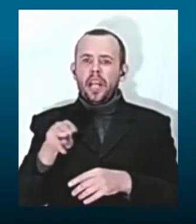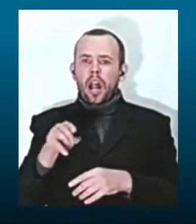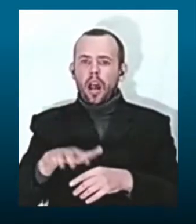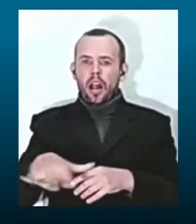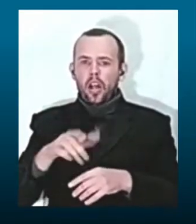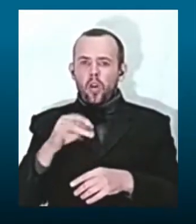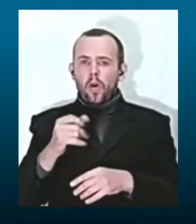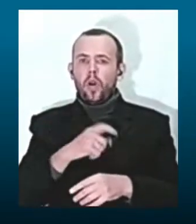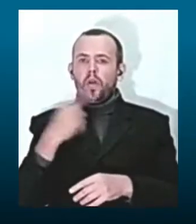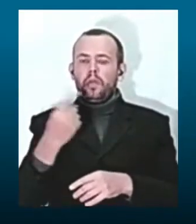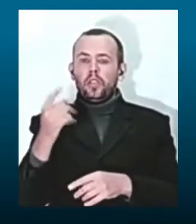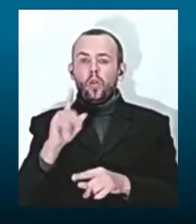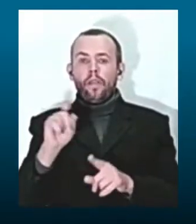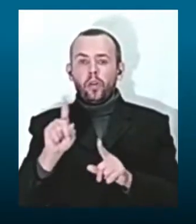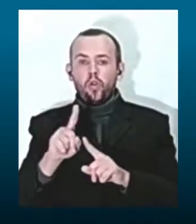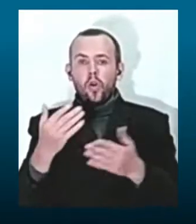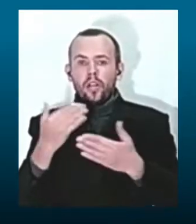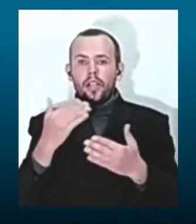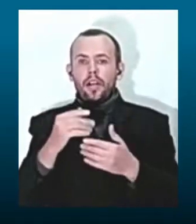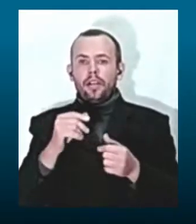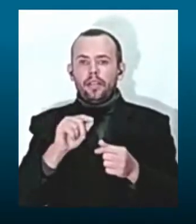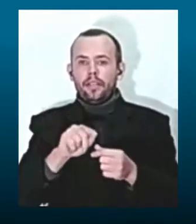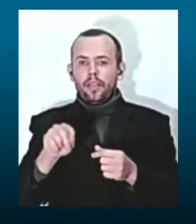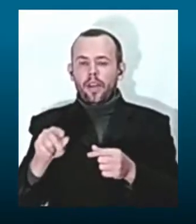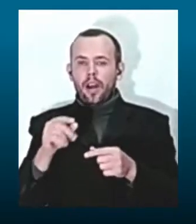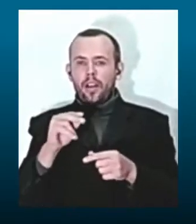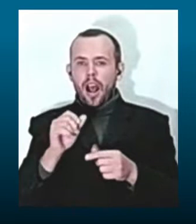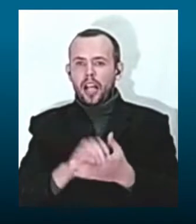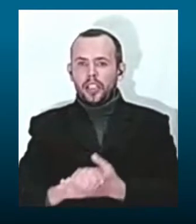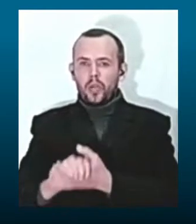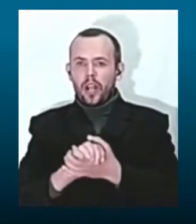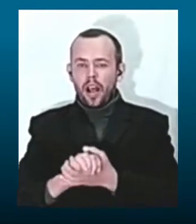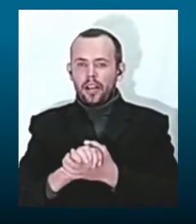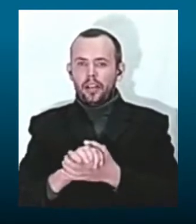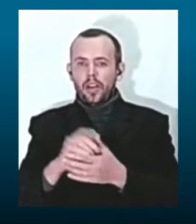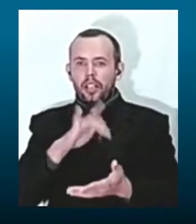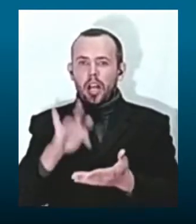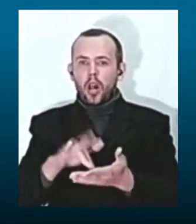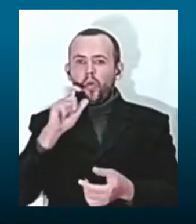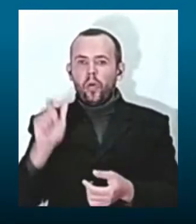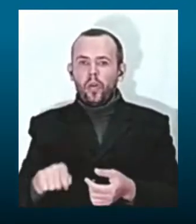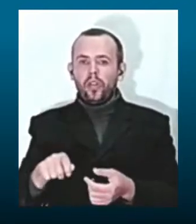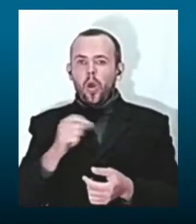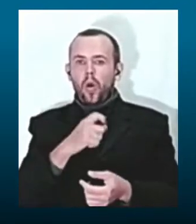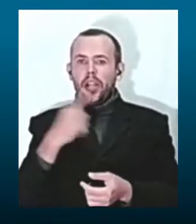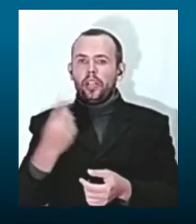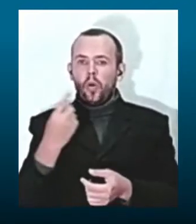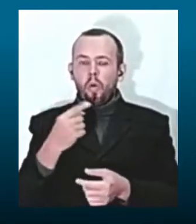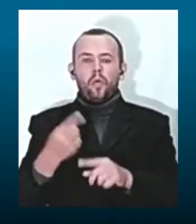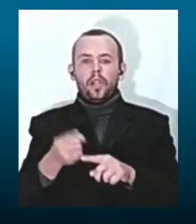что касается членов ассоциации городов Украины в Одесской области, это порядка у нас